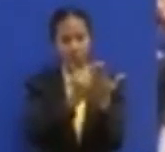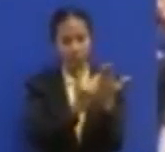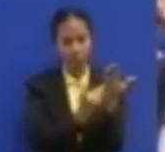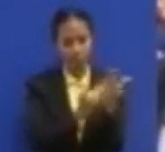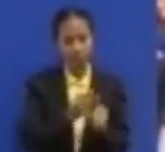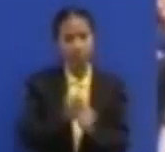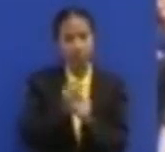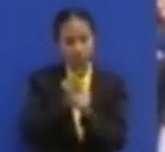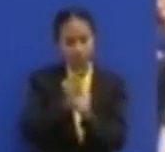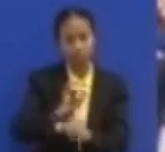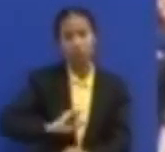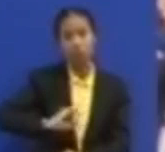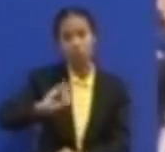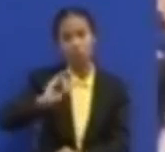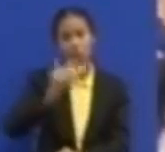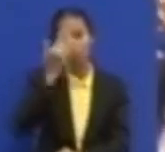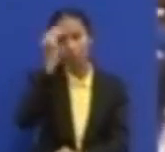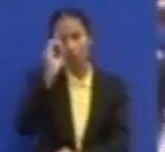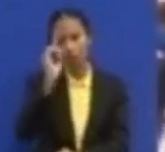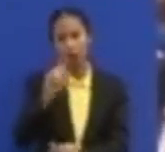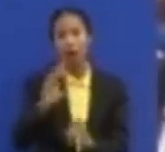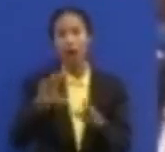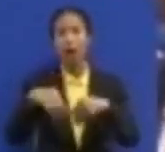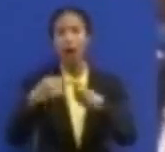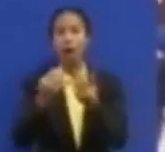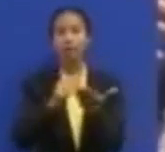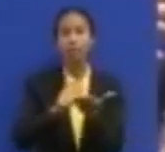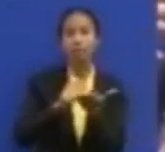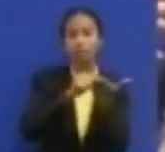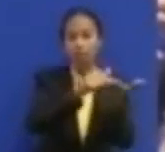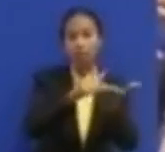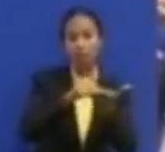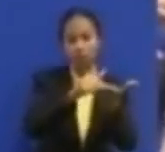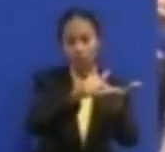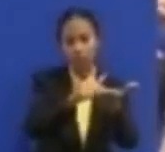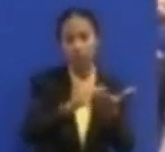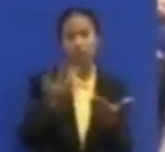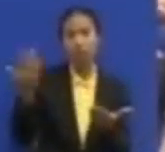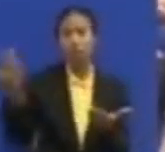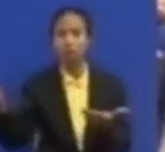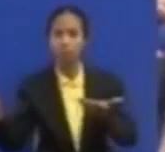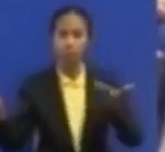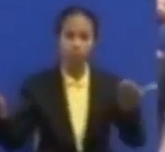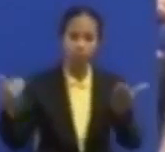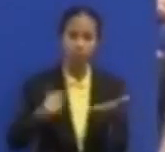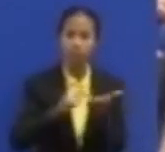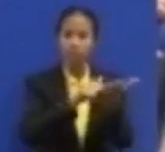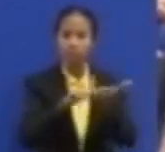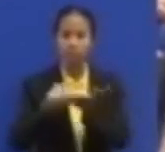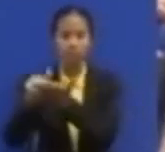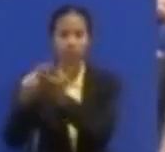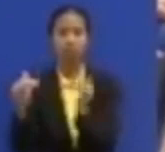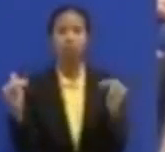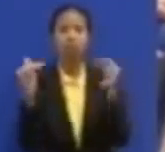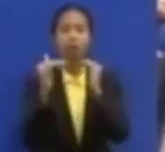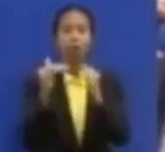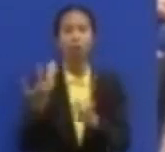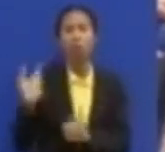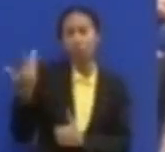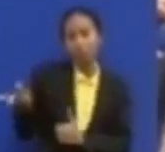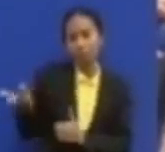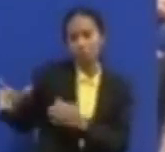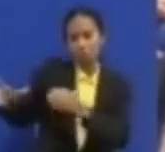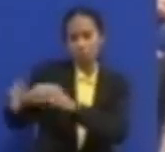ที่ให้มีเสนอยติทั้งสองฝ่ายคือฝ่ายหนึ่งเสนอว่า